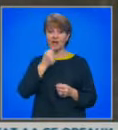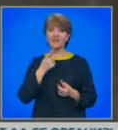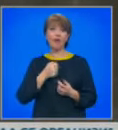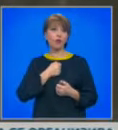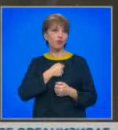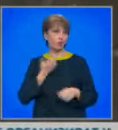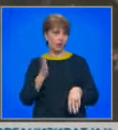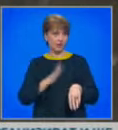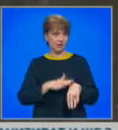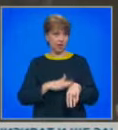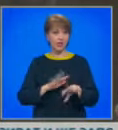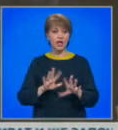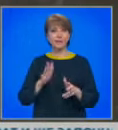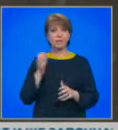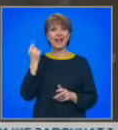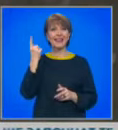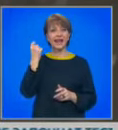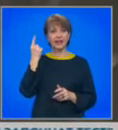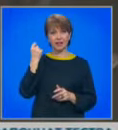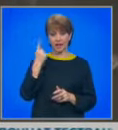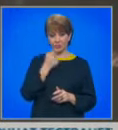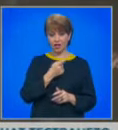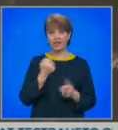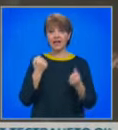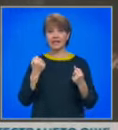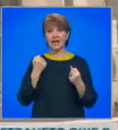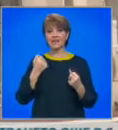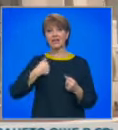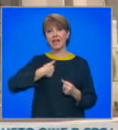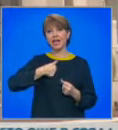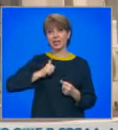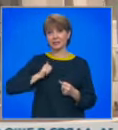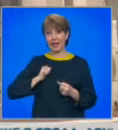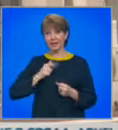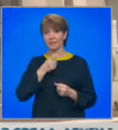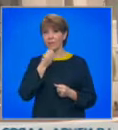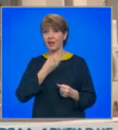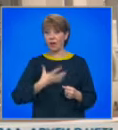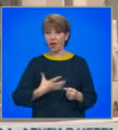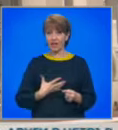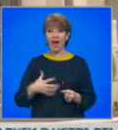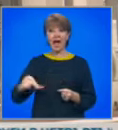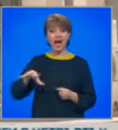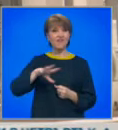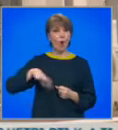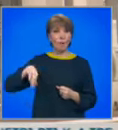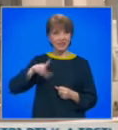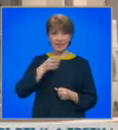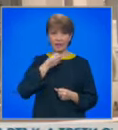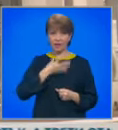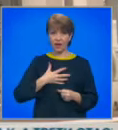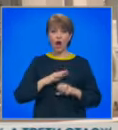трудно доказуема според директора на здравната инспекция в Благоевград, доктор Калоян Калоянов, тъй като само в област Благоевград